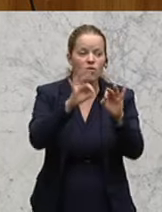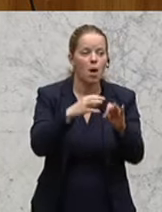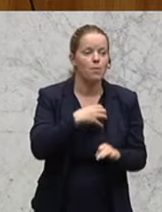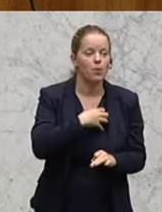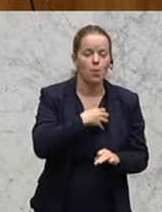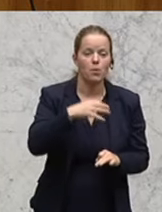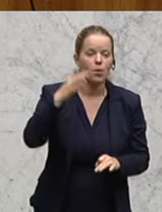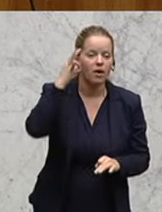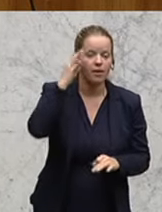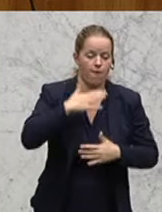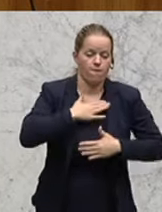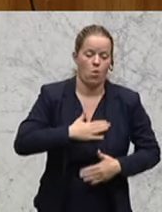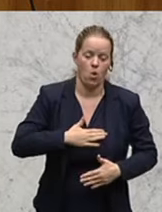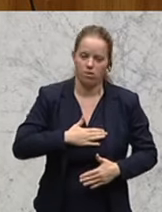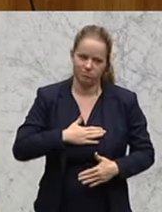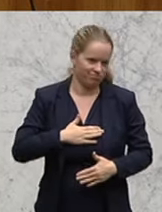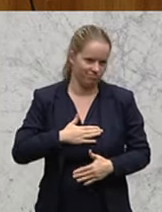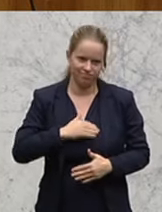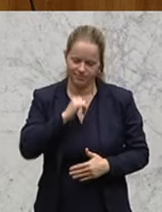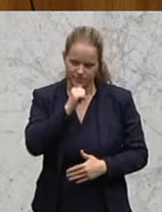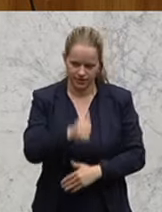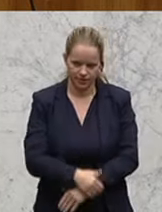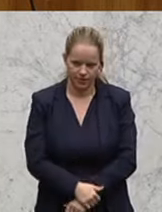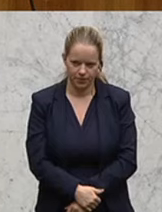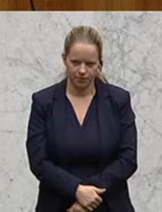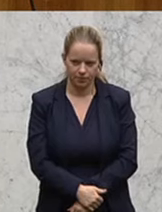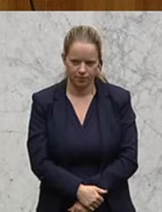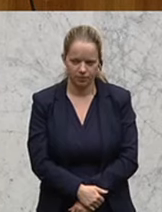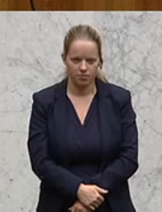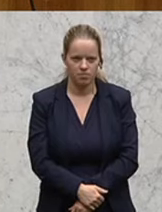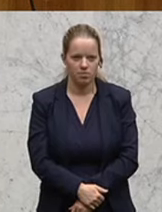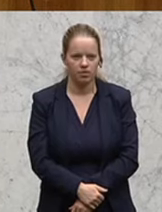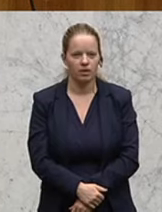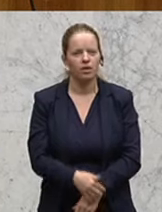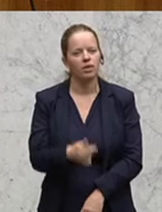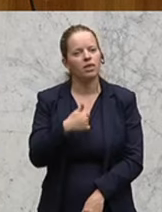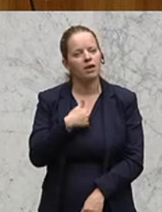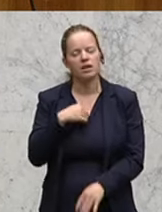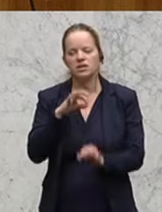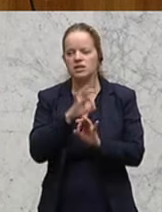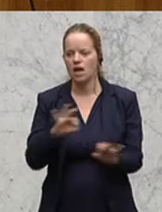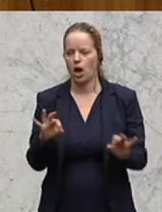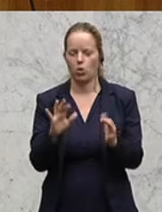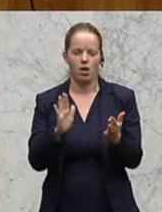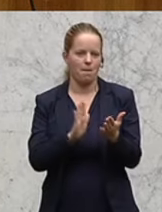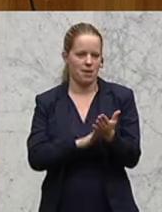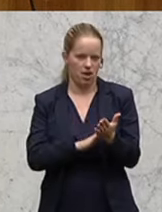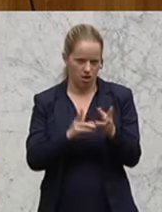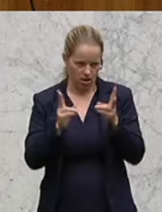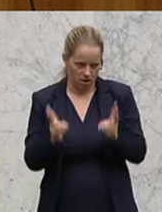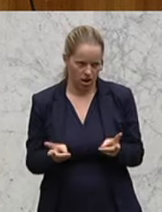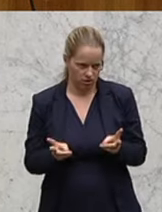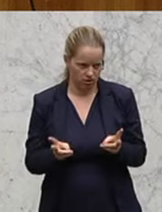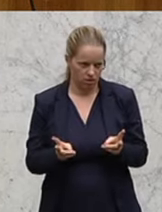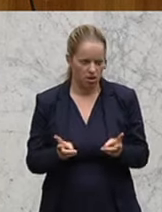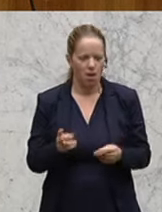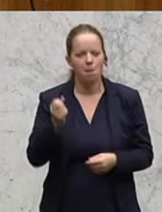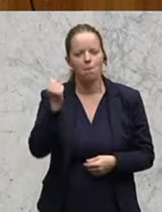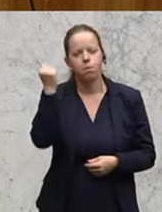Zumindest nicht zum Wohle der Bürgerinnen und Bürger. Ich kann das sehr gut belegen. Was ist die böse Tat,